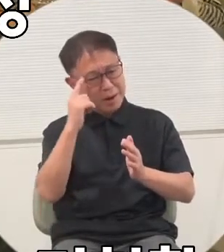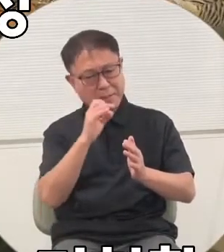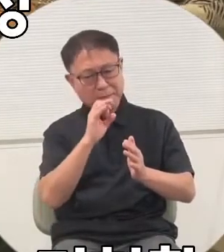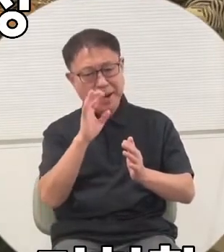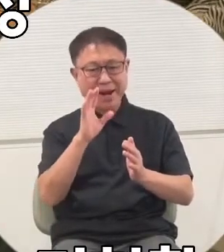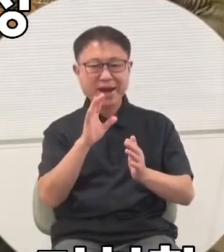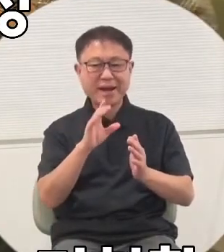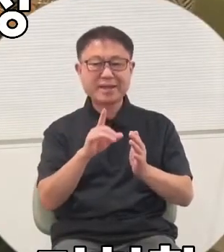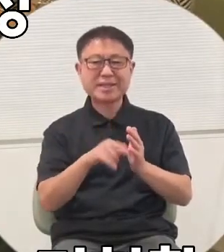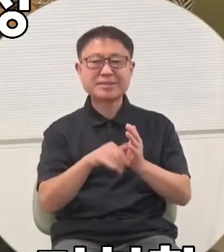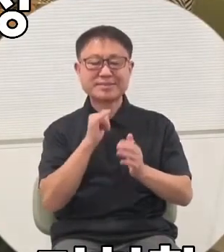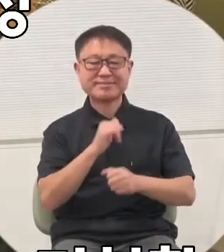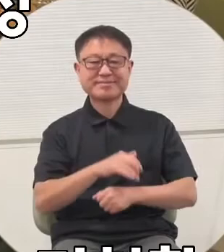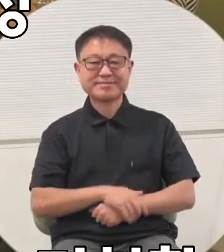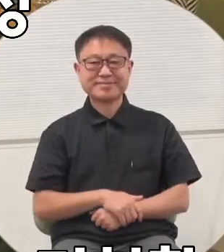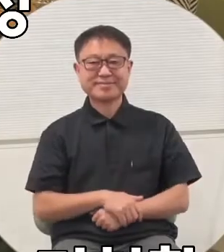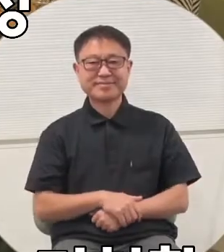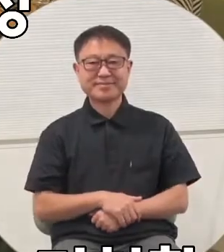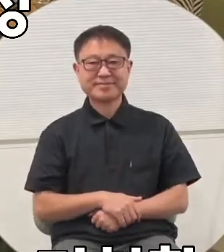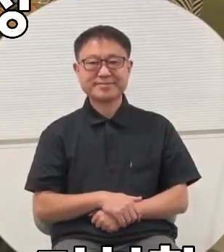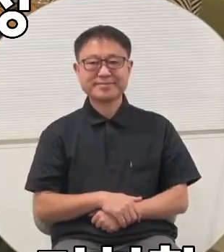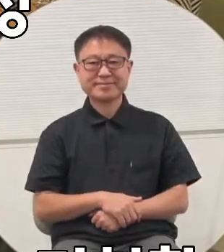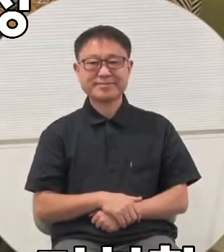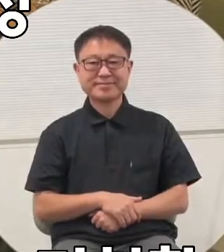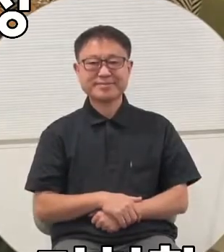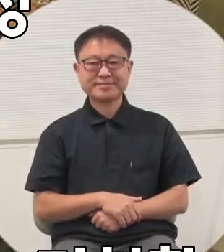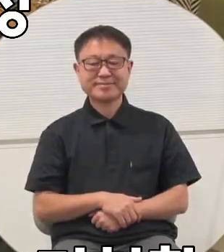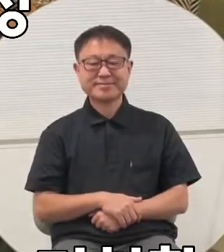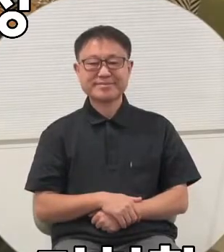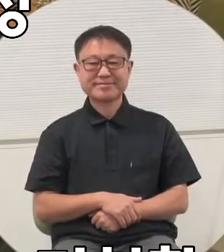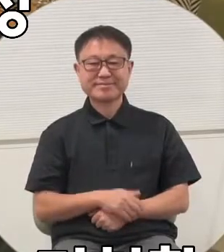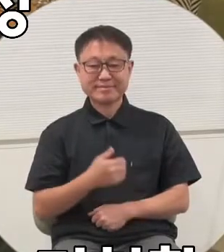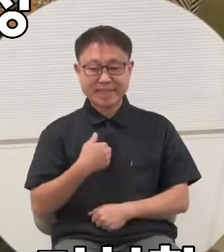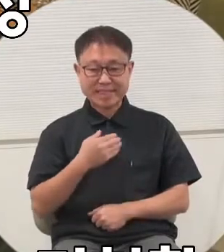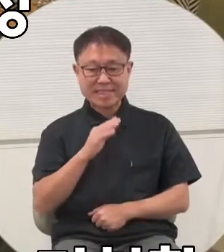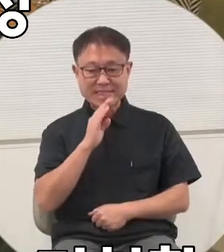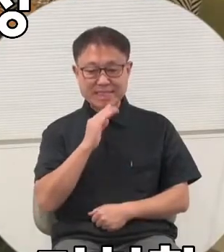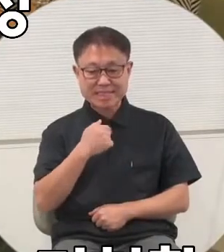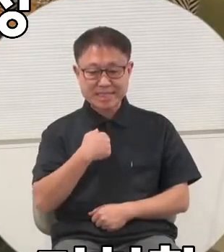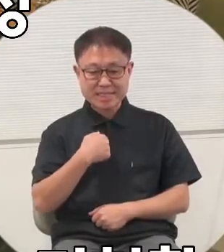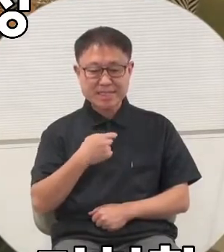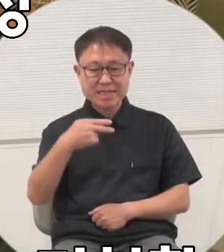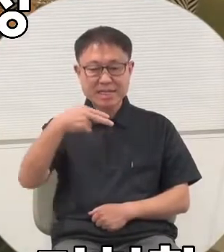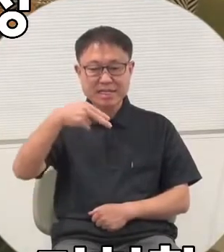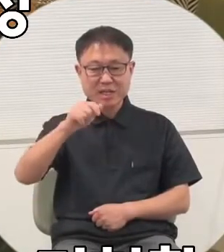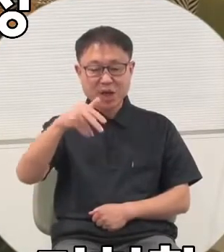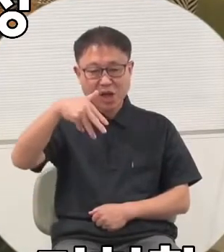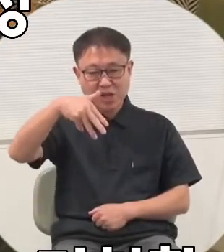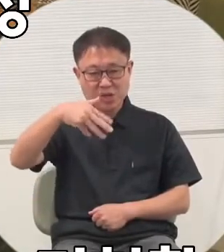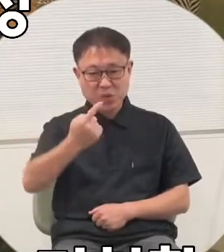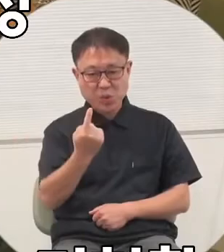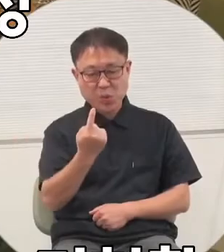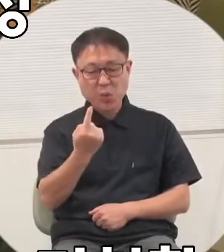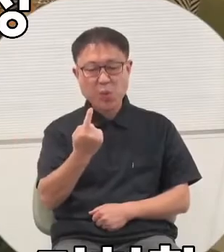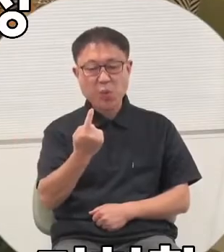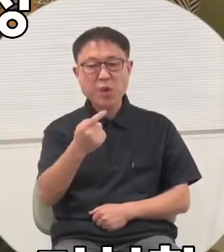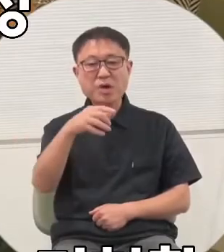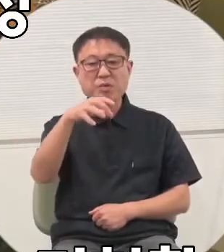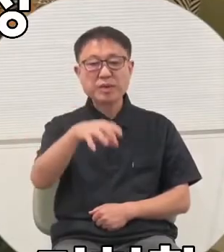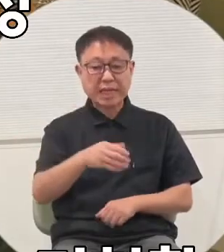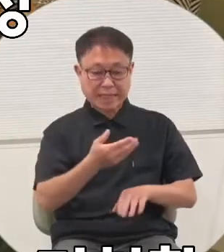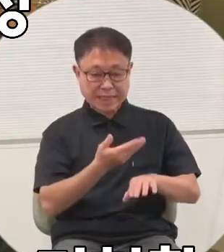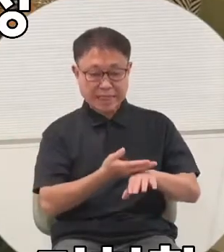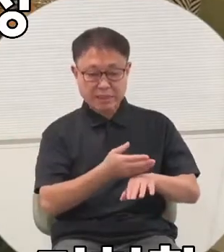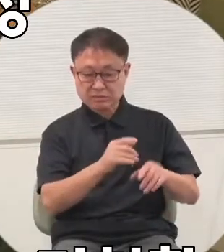때린 기간들이 좀 있었거든요. 그래서 어쨌든 좀 그래서 실제 이제 저희 서초구 마을공동체에서도 다른 구와 좀